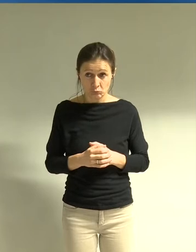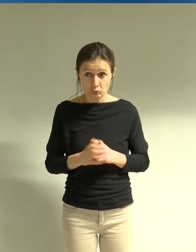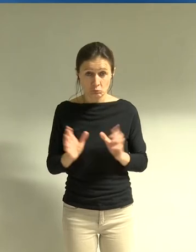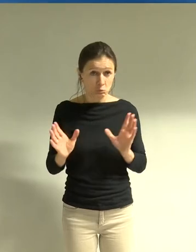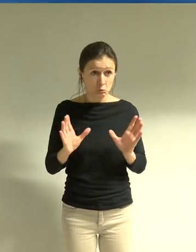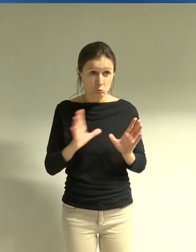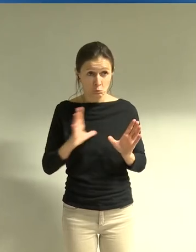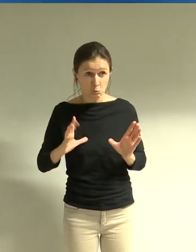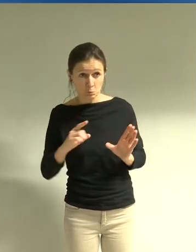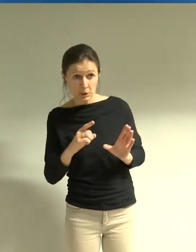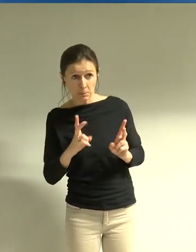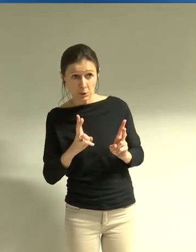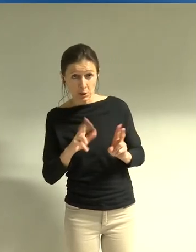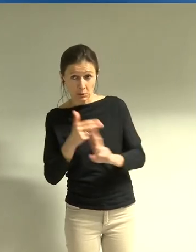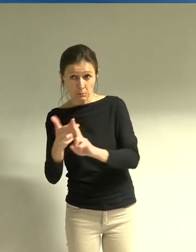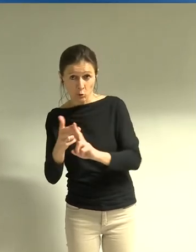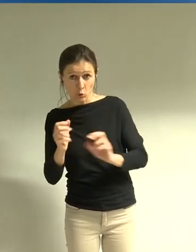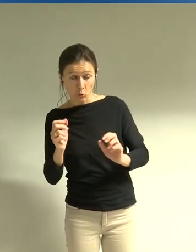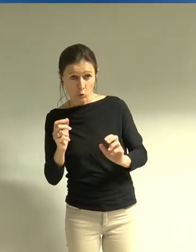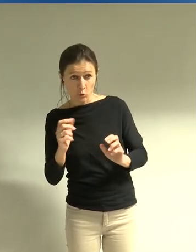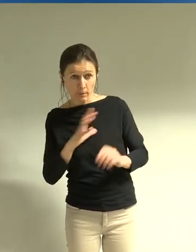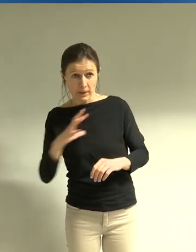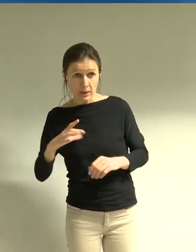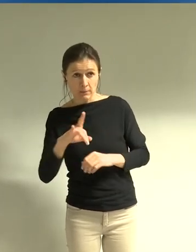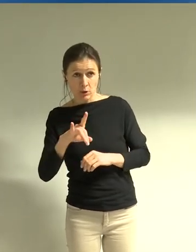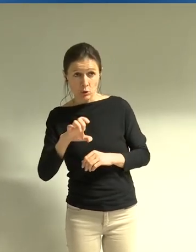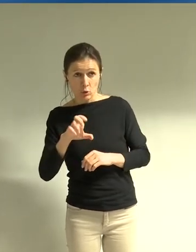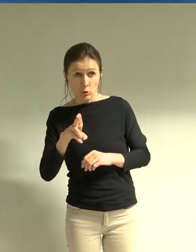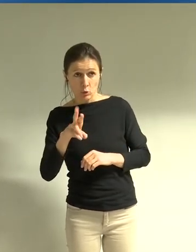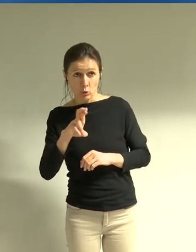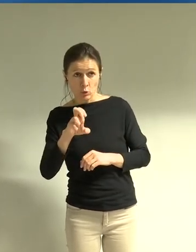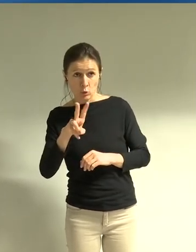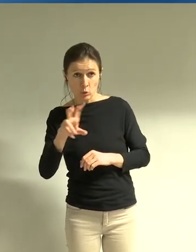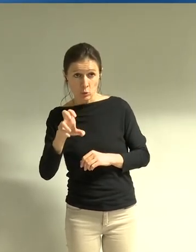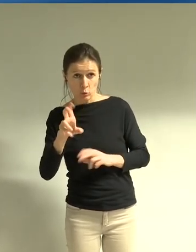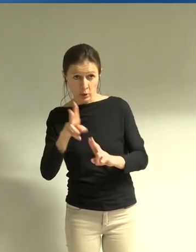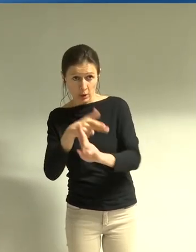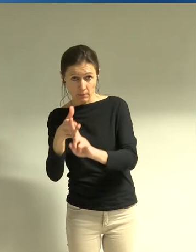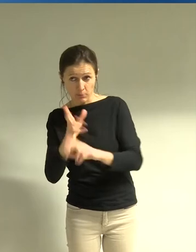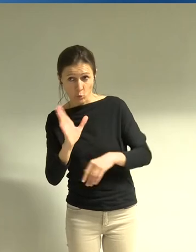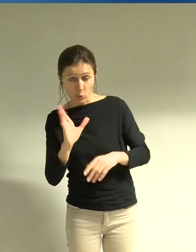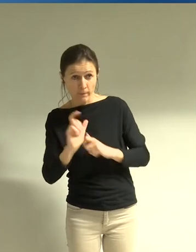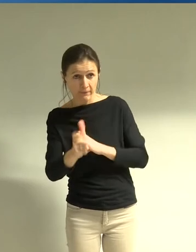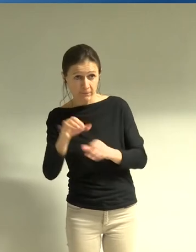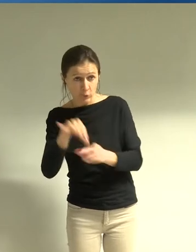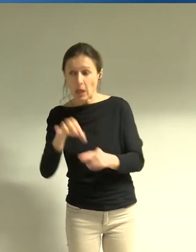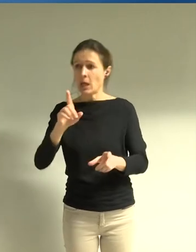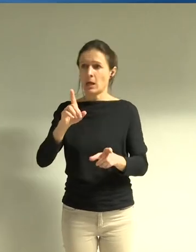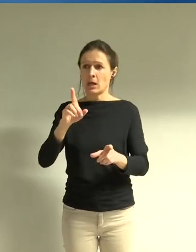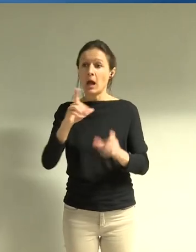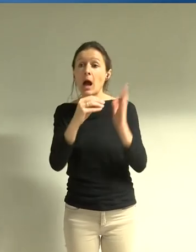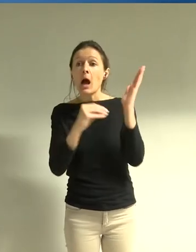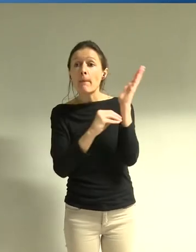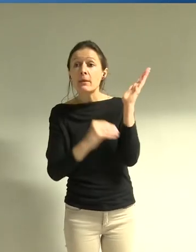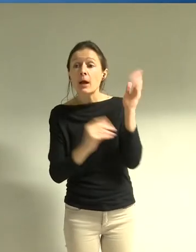madame d'heureux pourrait faire une réponse questions qui ont été abordées avant de passer au vote oui il ya deux amendements